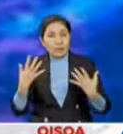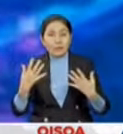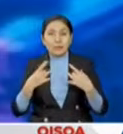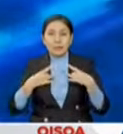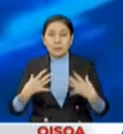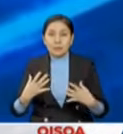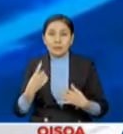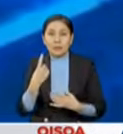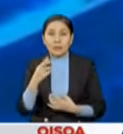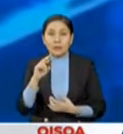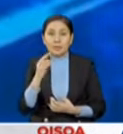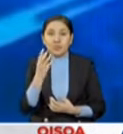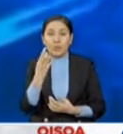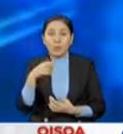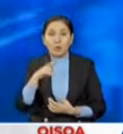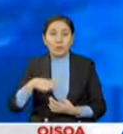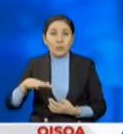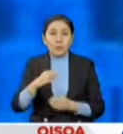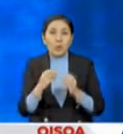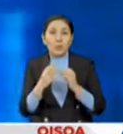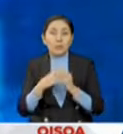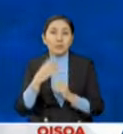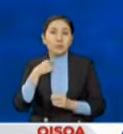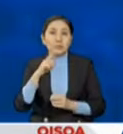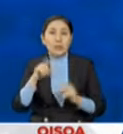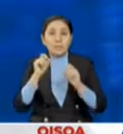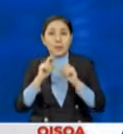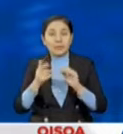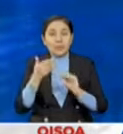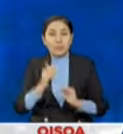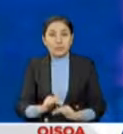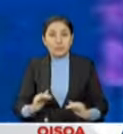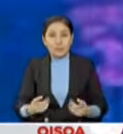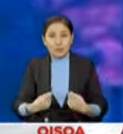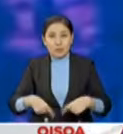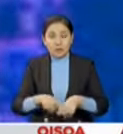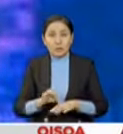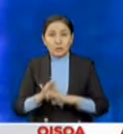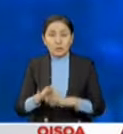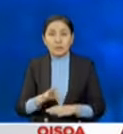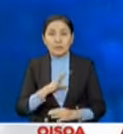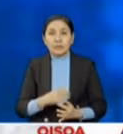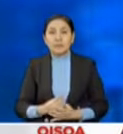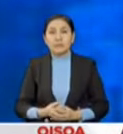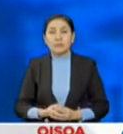ma'rifiy tadbirlardan biri Yashnobod tumanidagi 15-sonli maktabgacha ta'lim tashkilotida o'tkazildi.